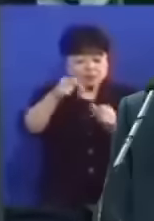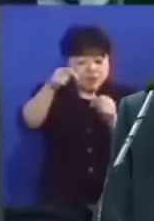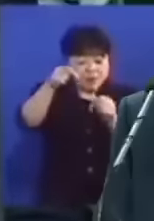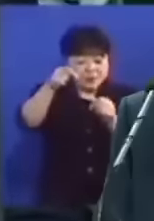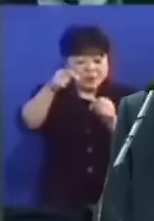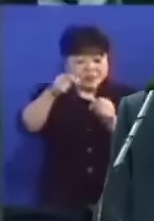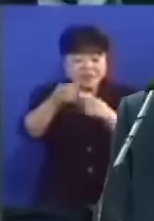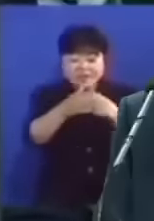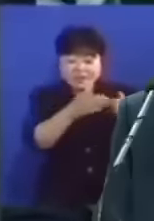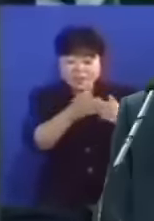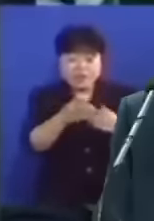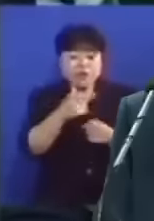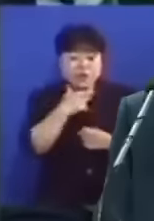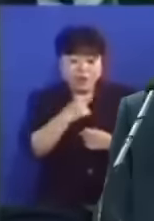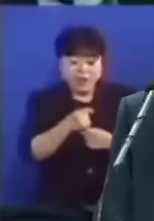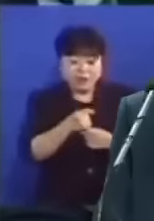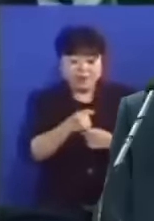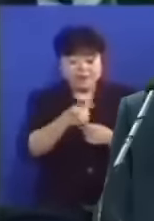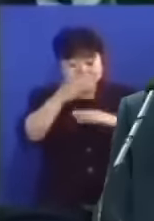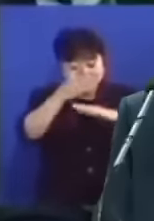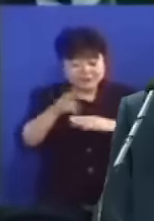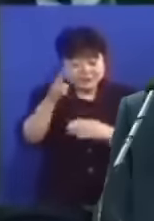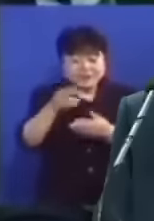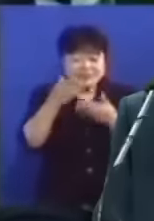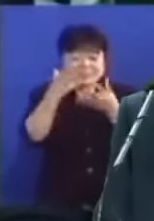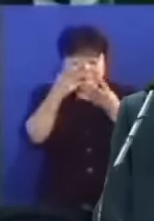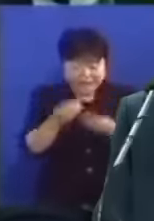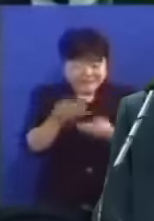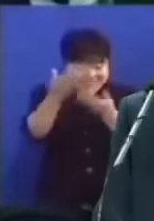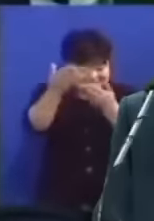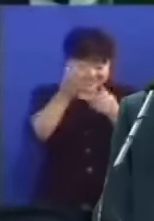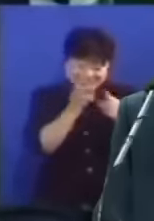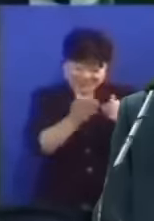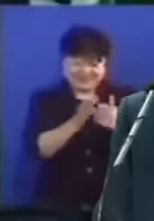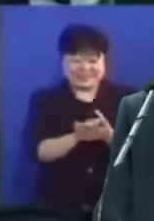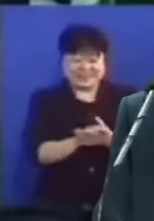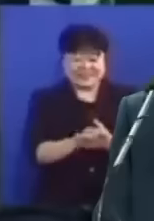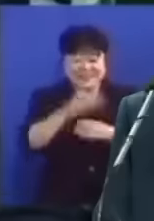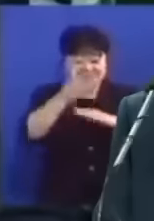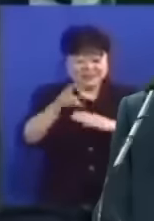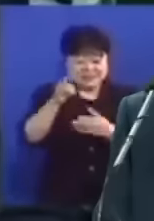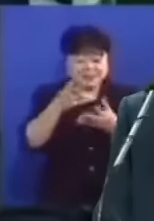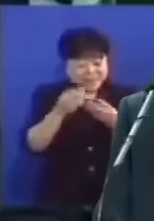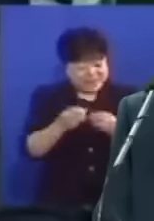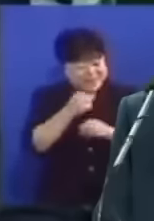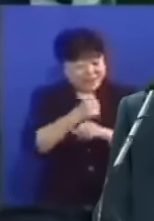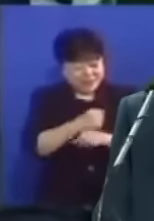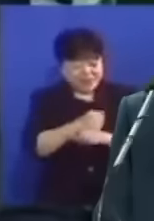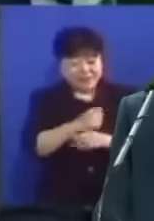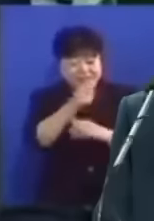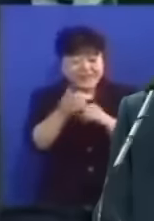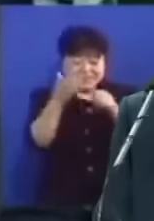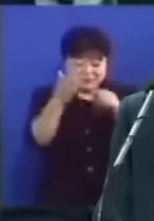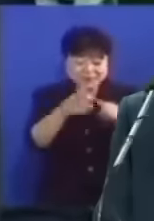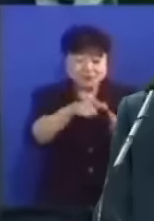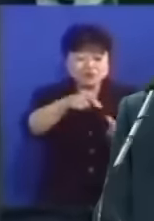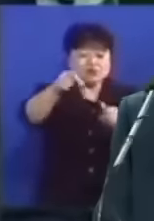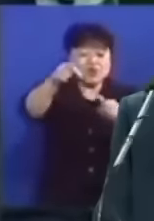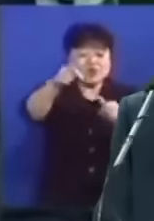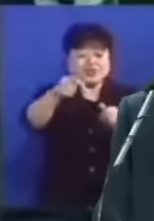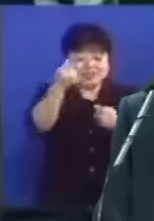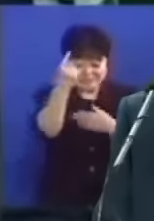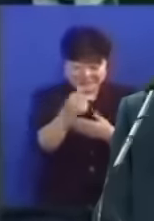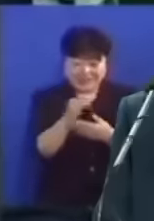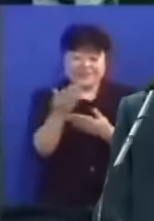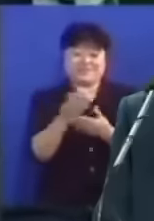구원을 체험하기를 원하면 감사 찬양을 많이 해야 되는 것입니다. 감사 찬양을 많이 하면 하나님의 구원이